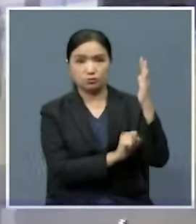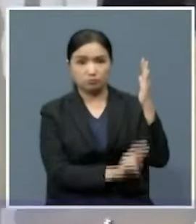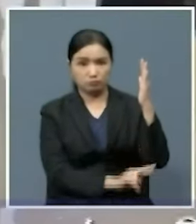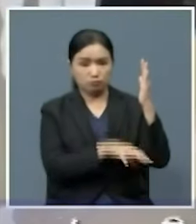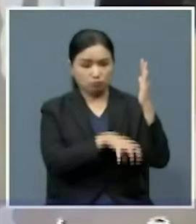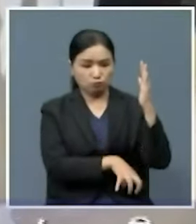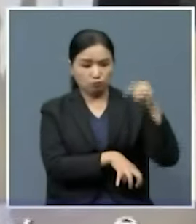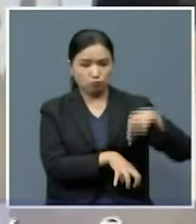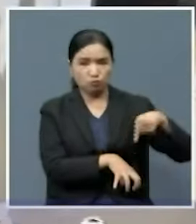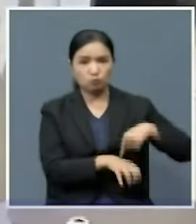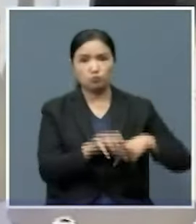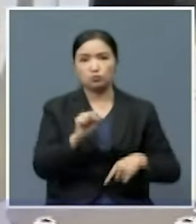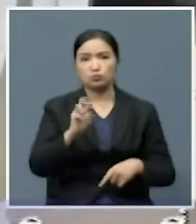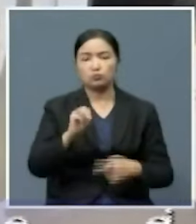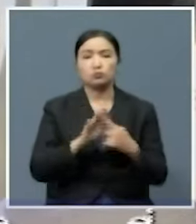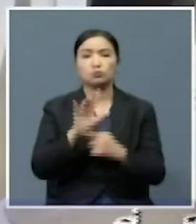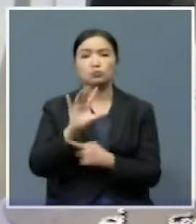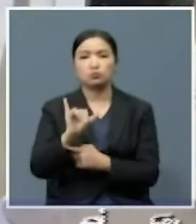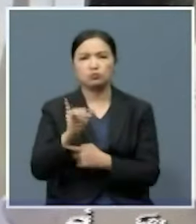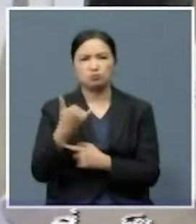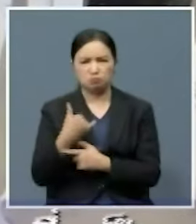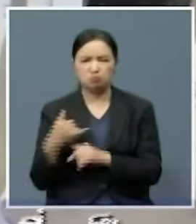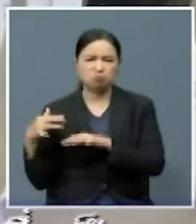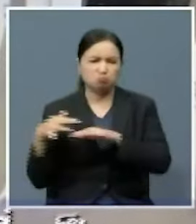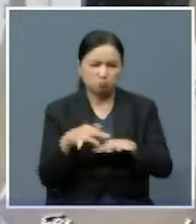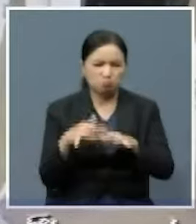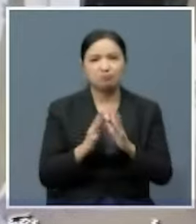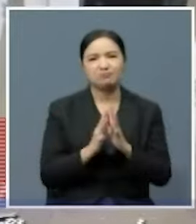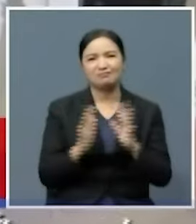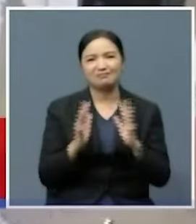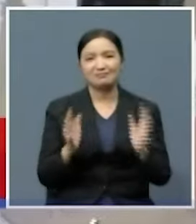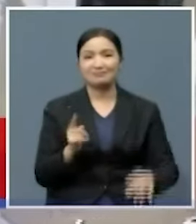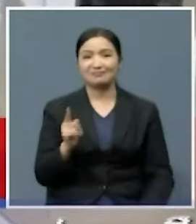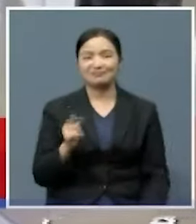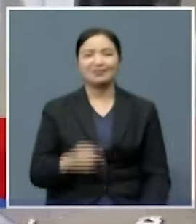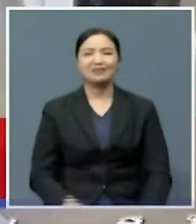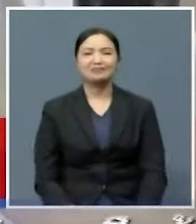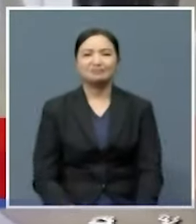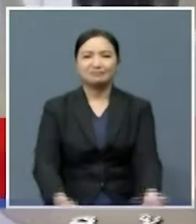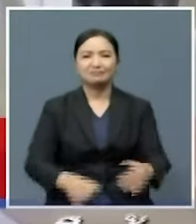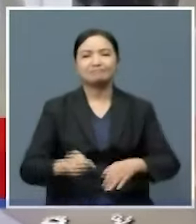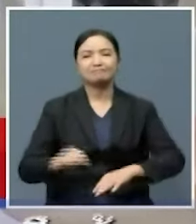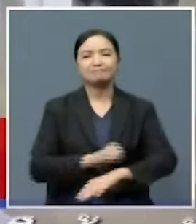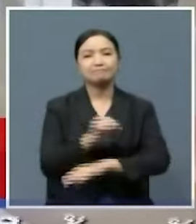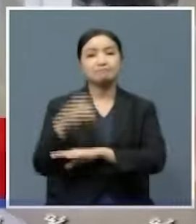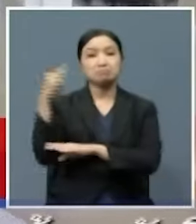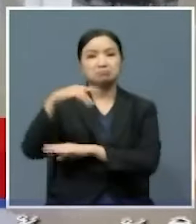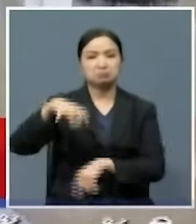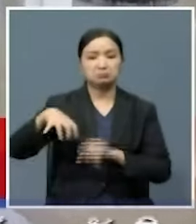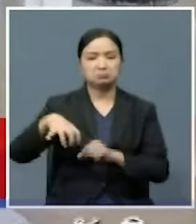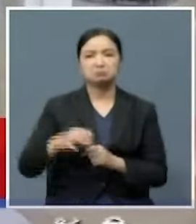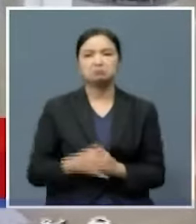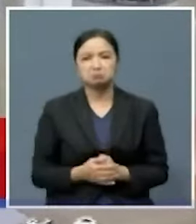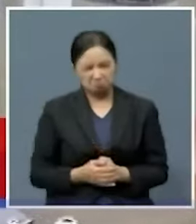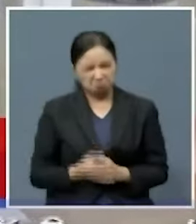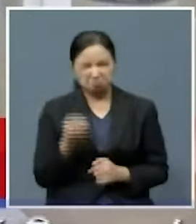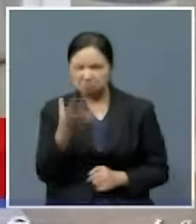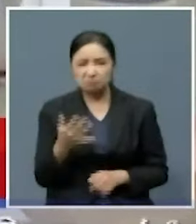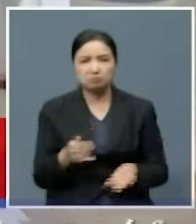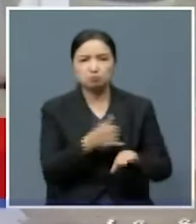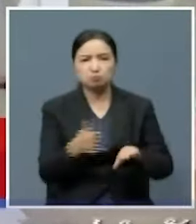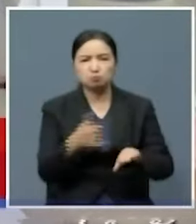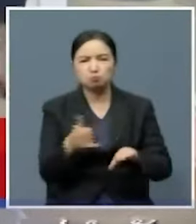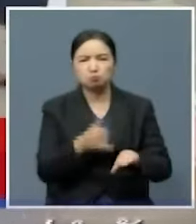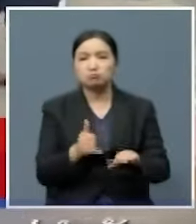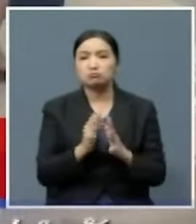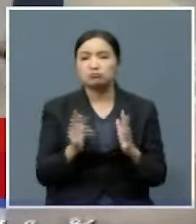ามีชาวต่างชาติเข้ามาในแต่ละวันนี่เต็มไฟบินกันเลยนะครับทำให้บรรยากาศภายในสนามบินนี่ผู้โดยสารส่วนใหญ่เนี่ยนะฮะ